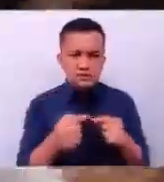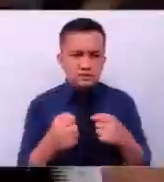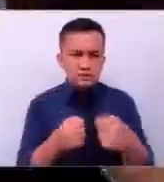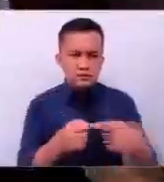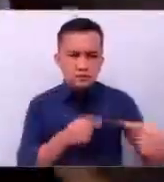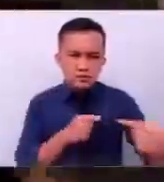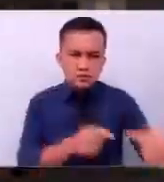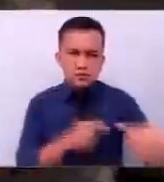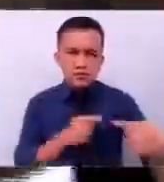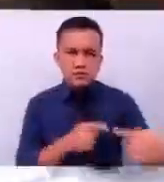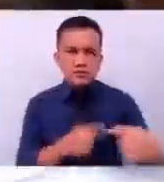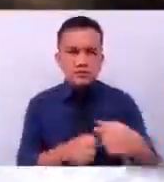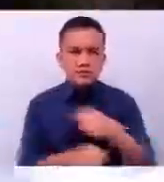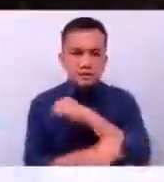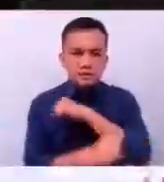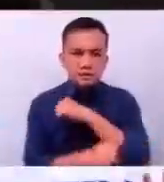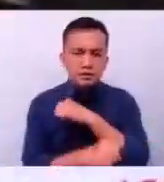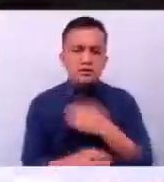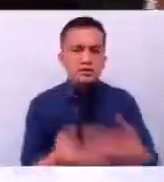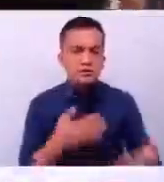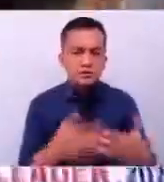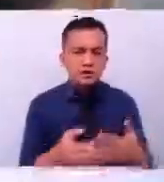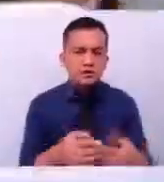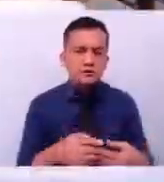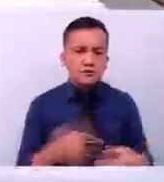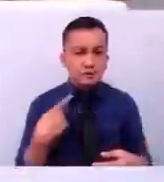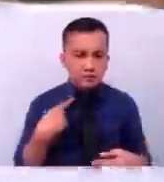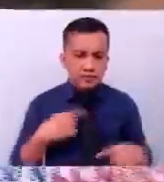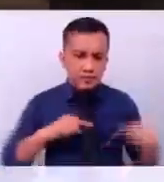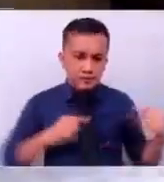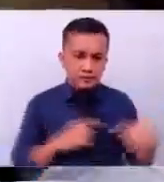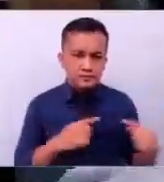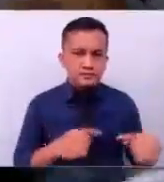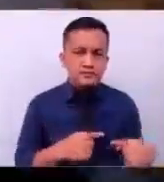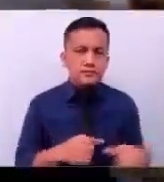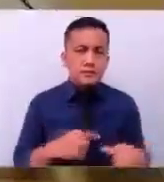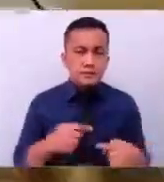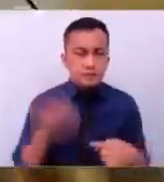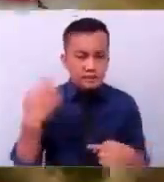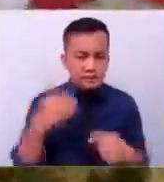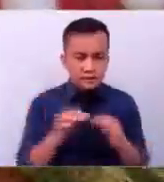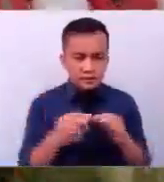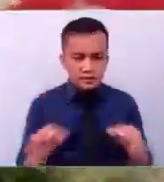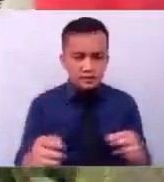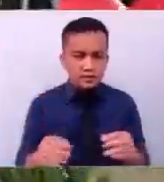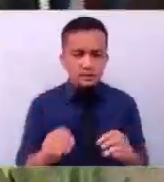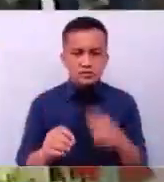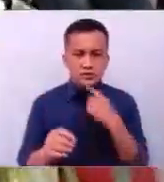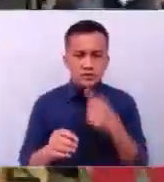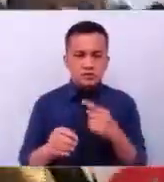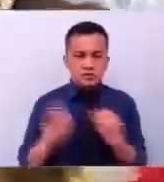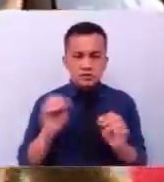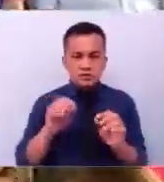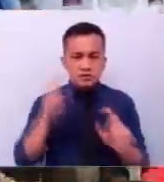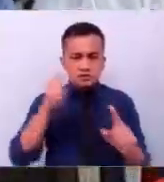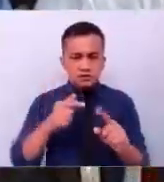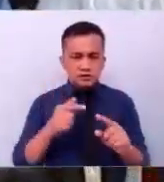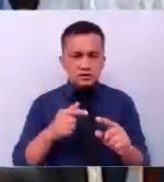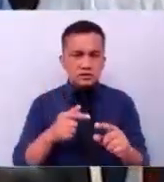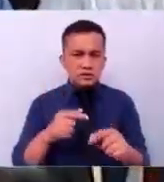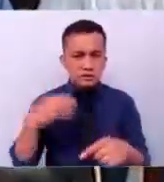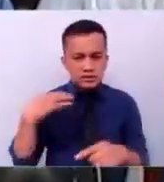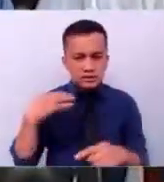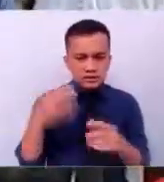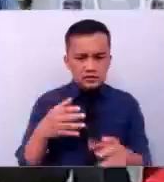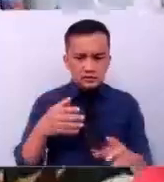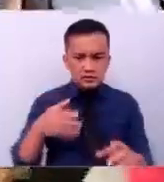laban o kontra sa mga magnanakaw kahit pa may masaktan. Ayon sa kanyang mga nakaraang statement, Gretchen, wala raw siyang particular na kandidatong pinatatamaan.